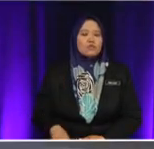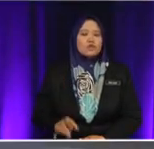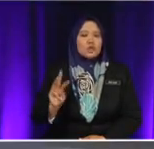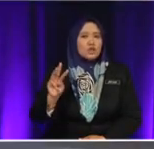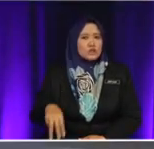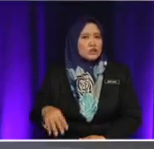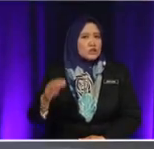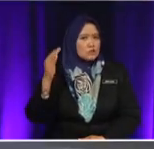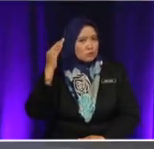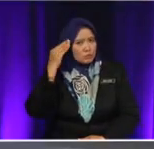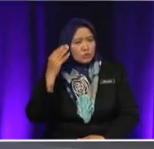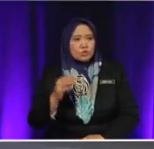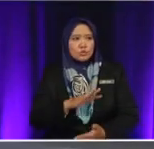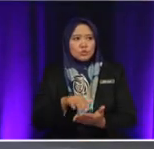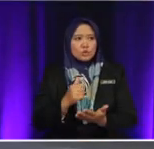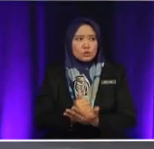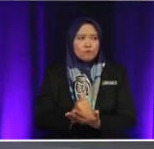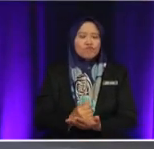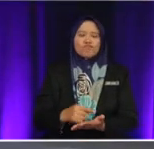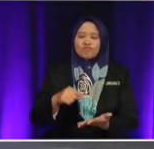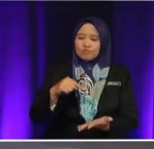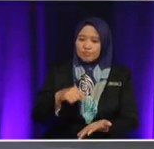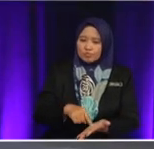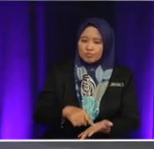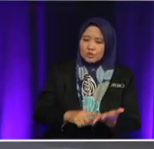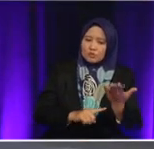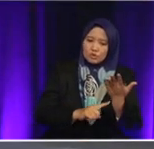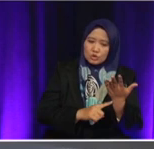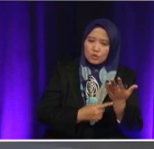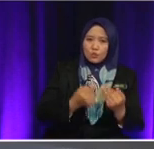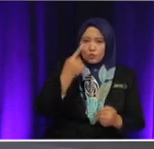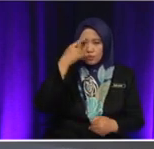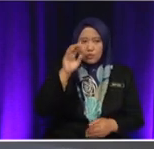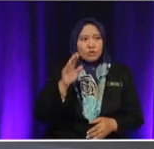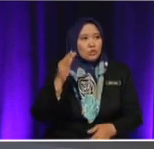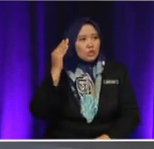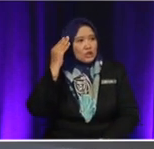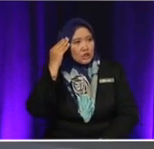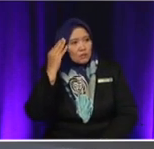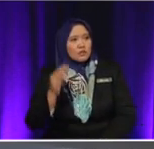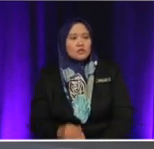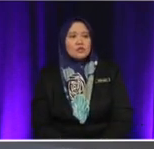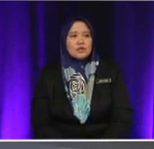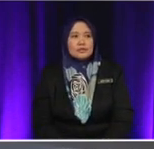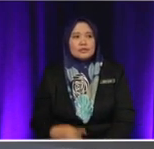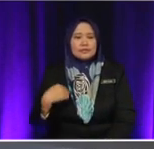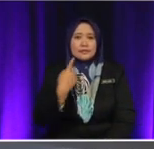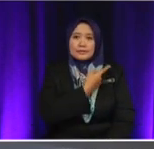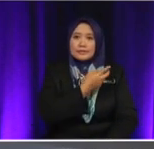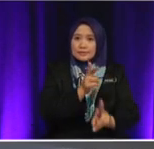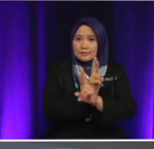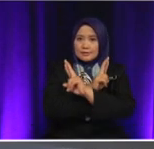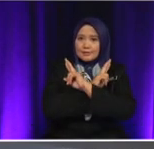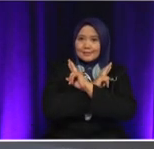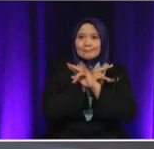Hafiz. Itu adalah satu permulaan kepada topik kita hari ini berkaitan dengan pembentukan kepribadian usahawan. Jadi kita akan berhenti berehat seketika.